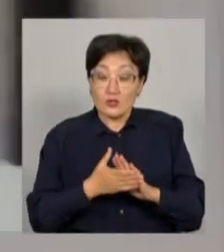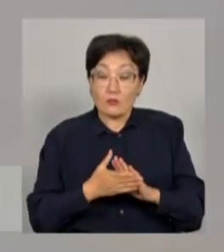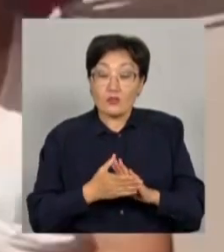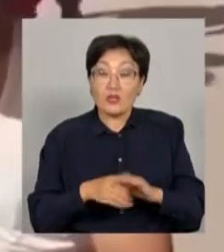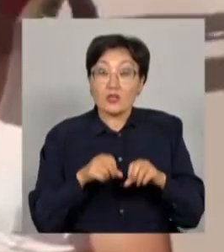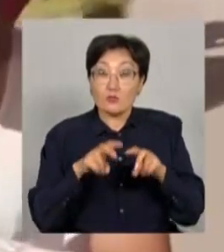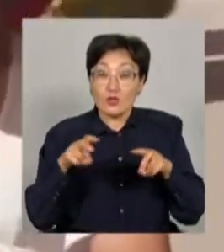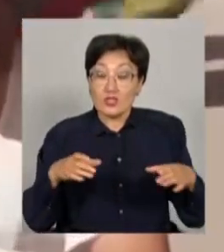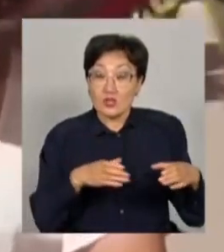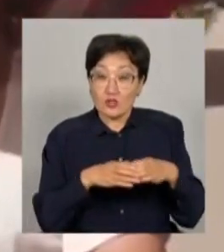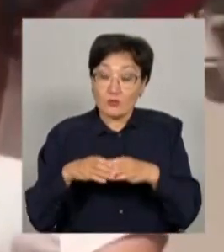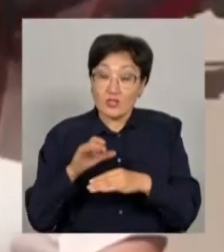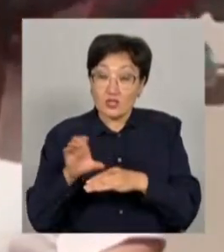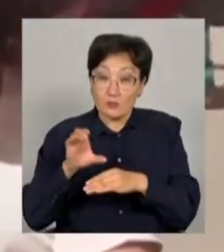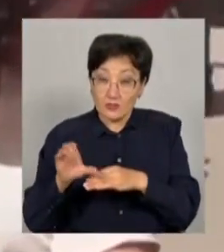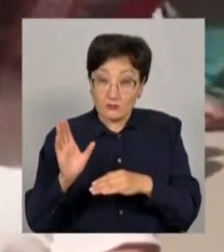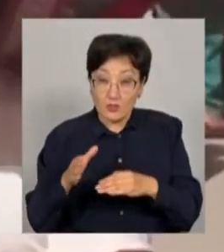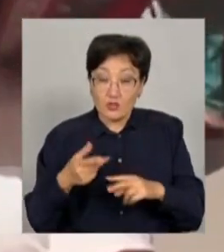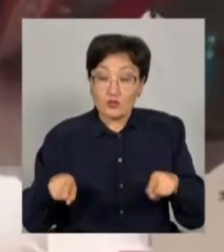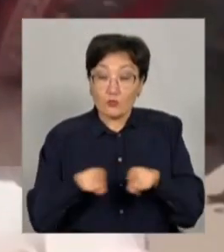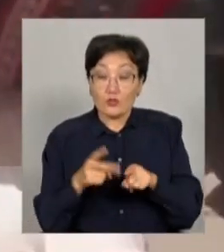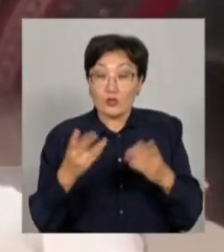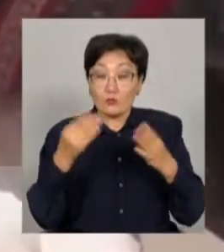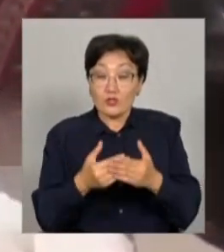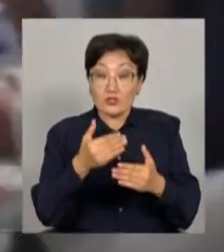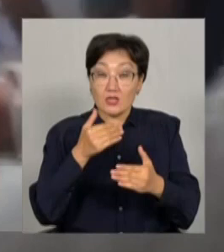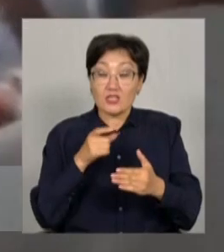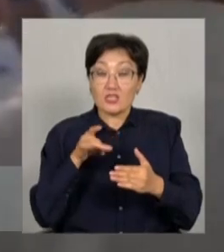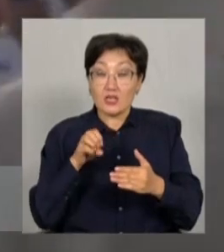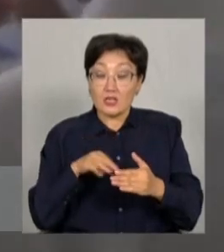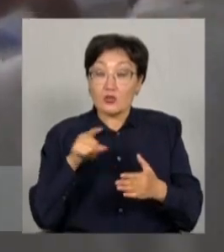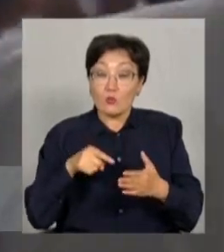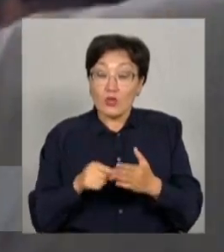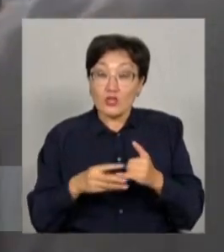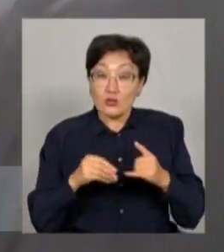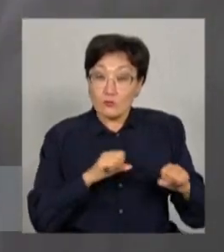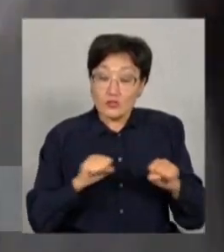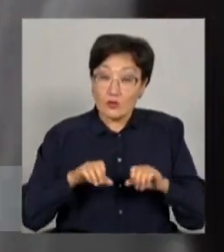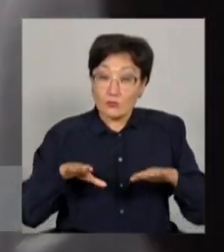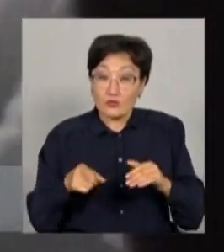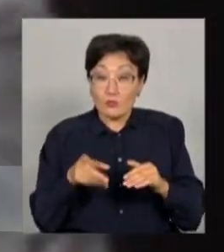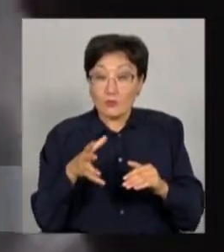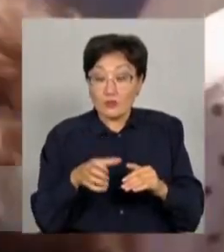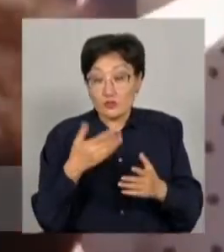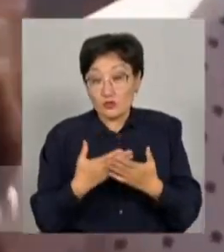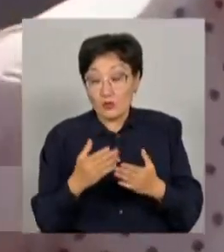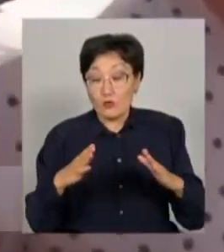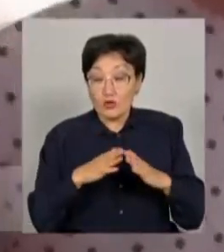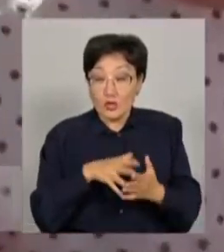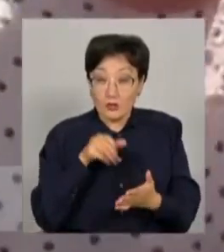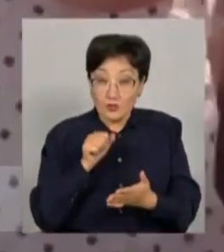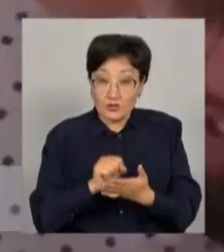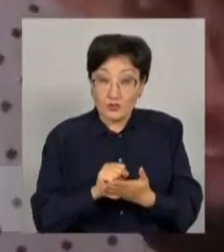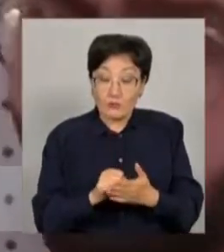кинолық мамандарда жіберіледі. Айта кетейік, осыдан 2 күн бұрын Герат қаласында зілзала болып, 1500-ға жуық үй қирап қалған